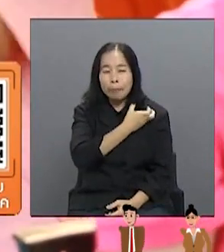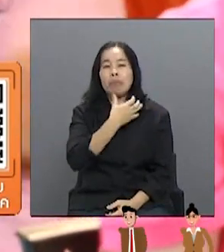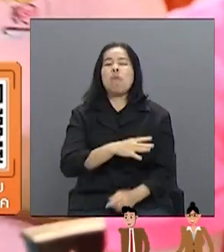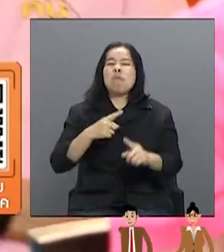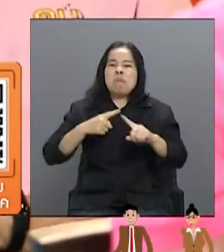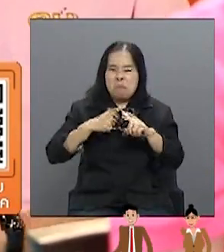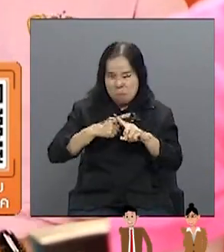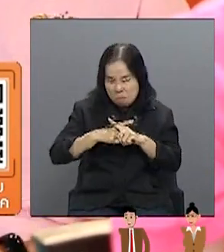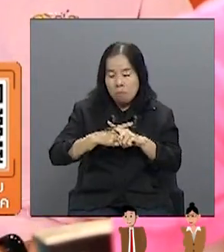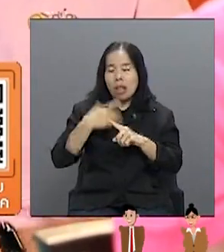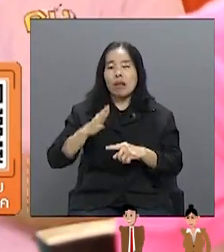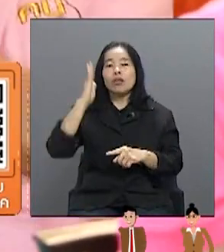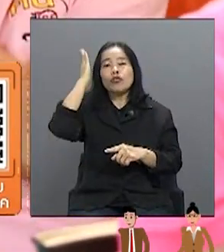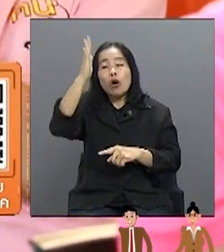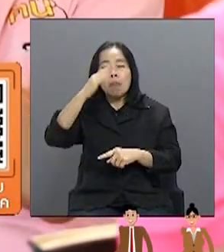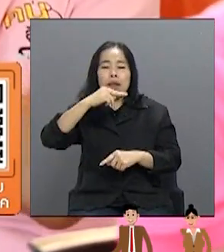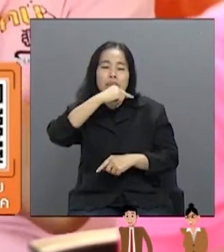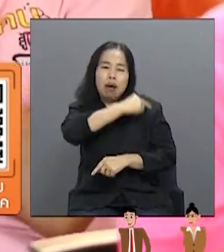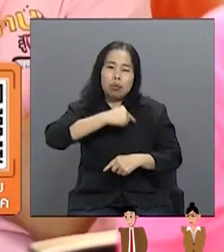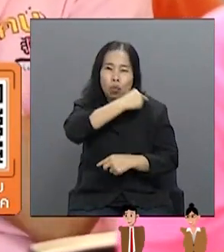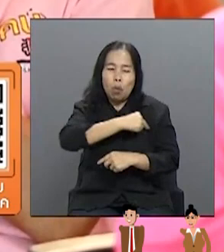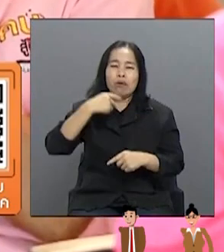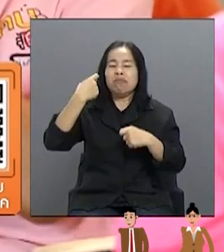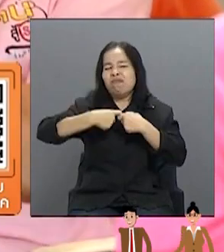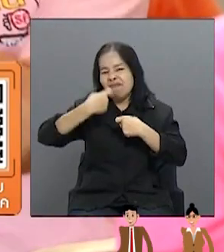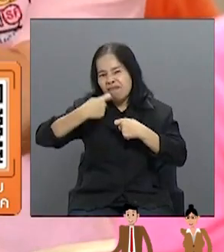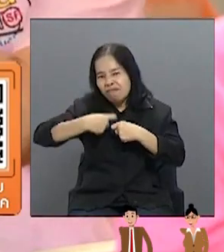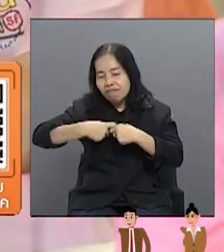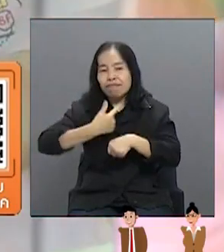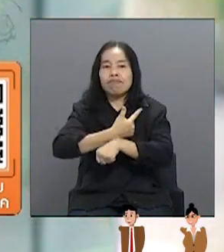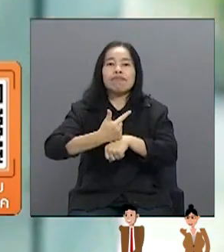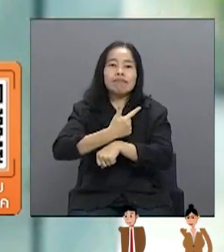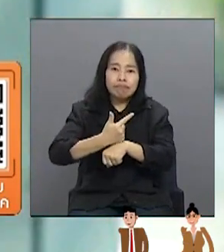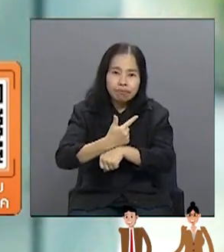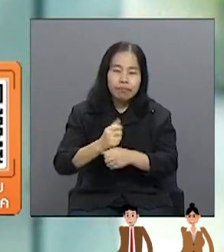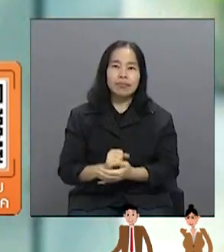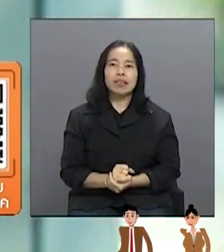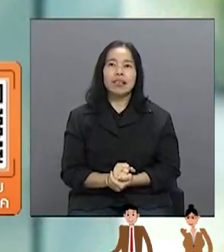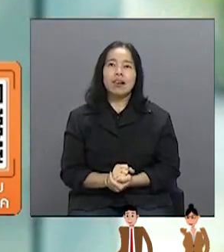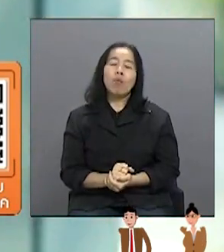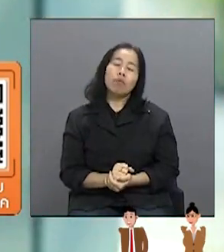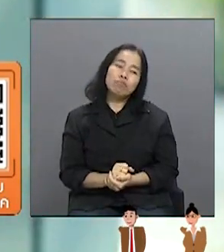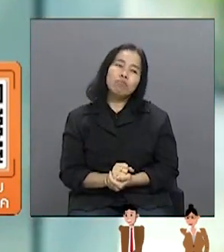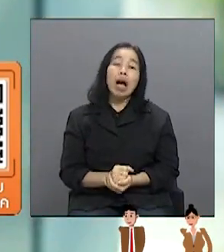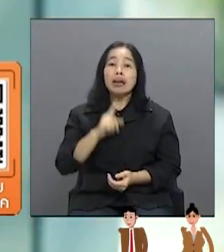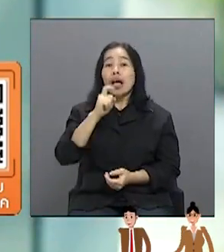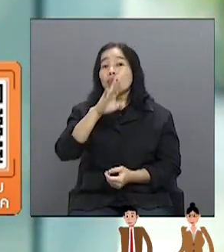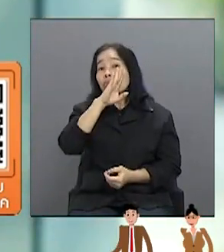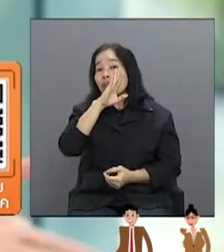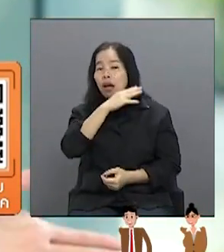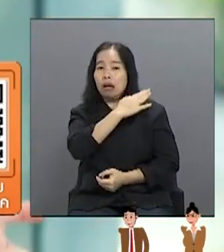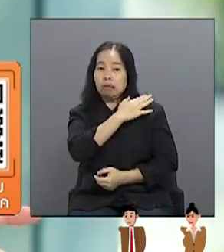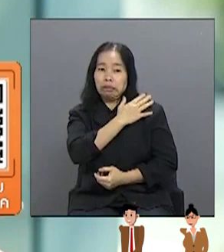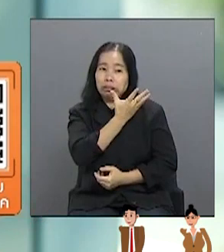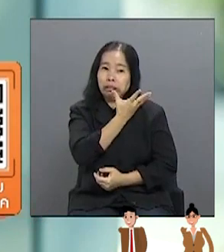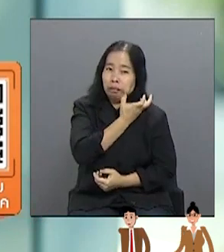แล้วการรักษาที่จะทำให้มันคลายออกมาก็จะยากกว่าขึ้นไปอีกนะคะ ถามหน่อยว่าอย่างทริกเกอร์พอยต์เนี่ยคือถ้าหากว่าเราปล่อยเอา